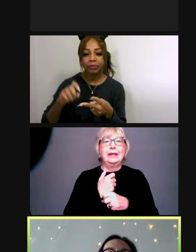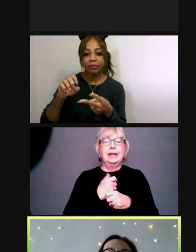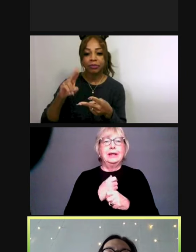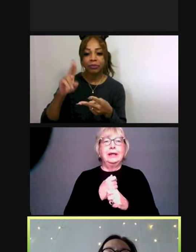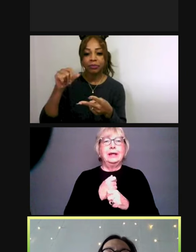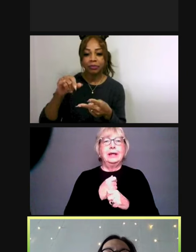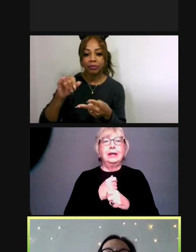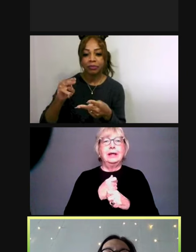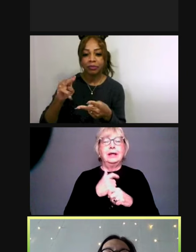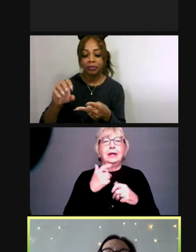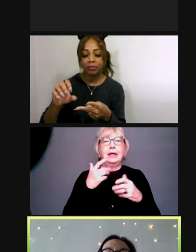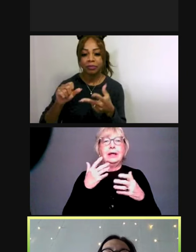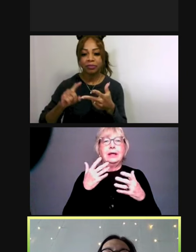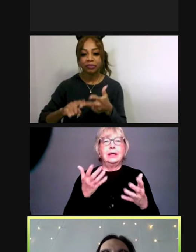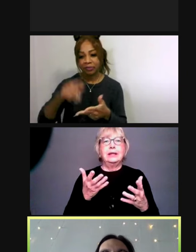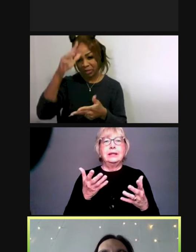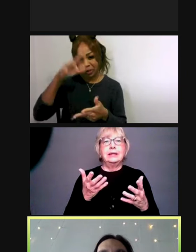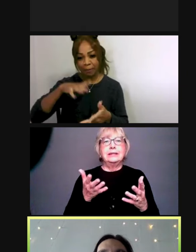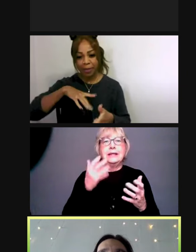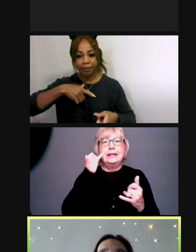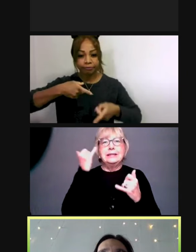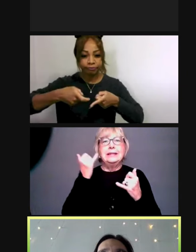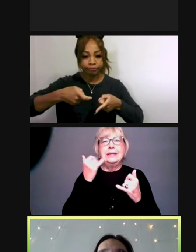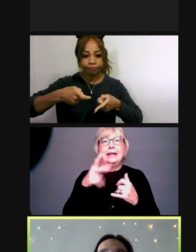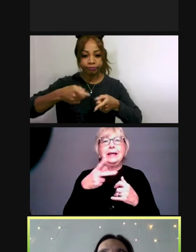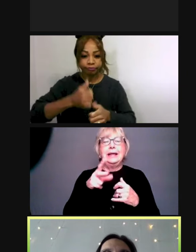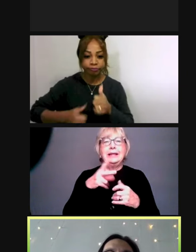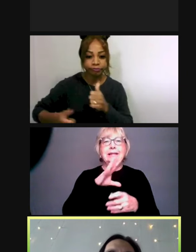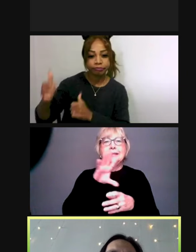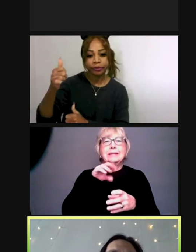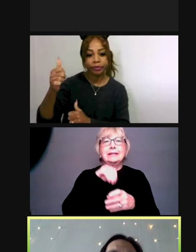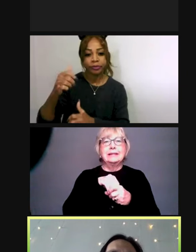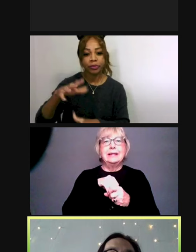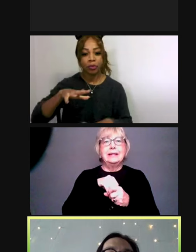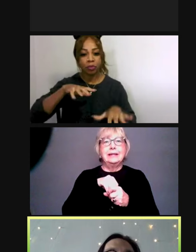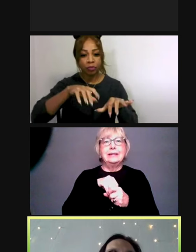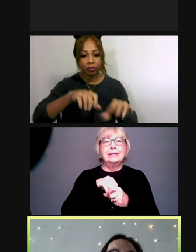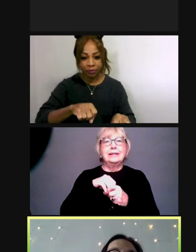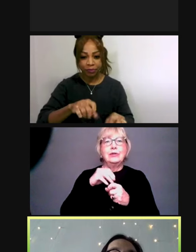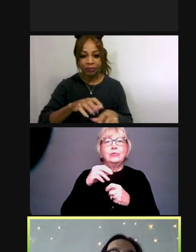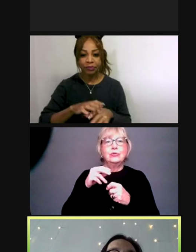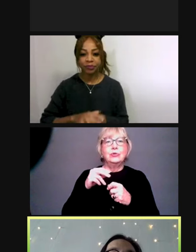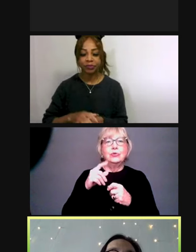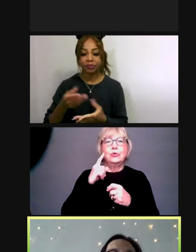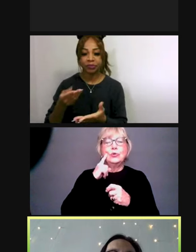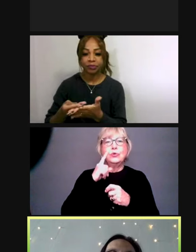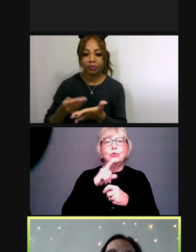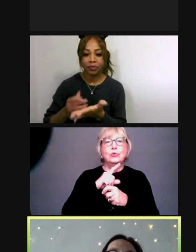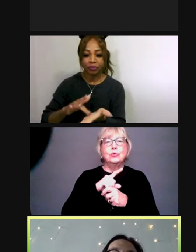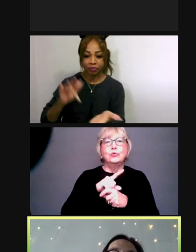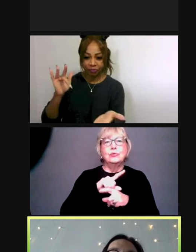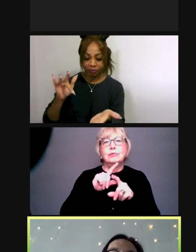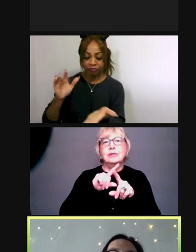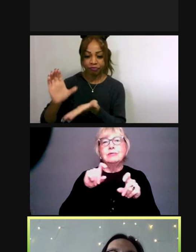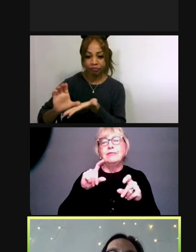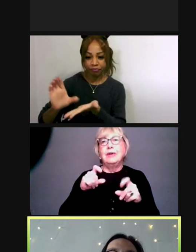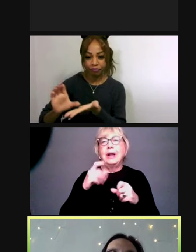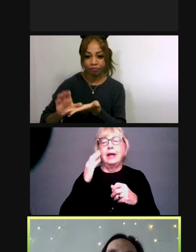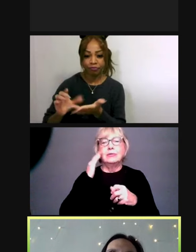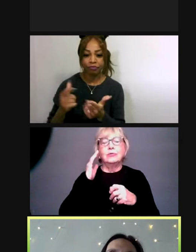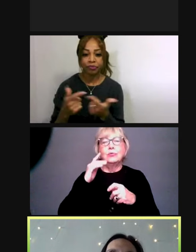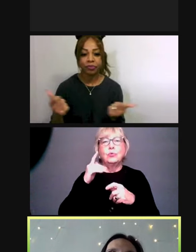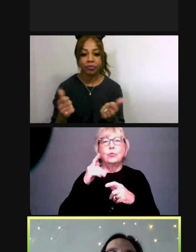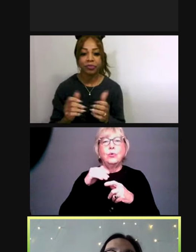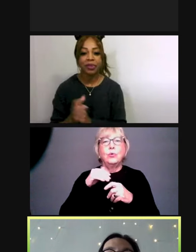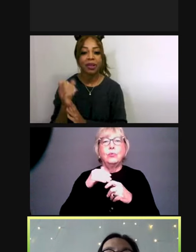idées sont construites profondément ancrées dans l'anti-noir, eugénisme, misogynie, colonialisme, impérialisme et capitalisme.